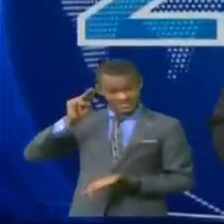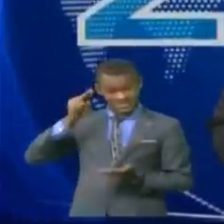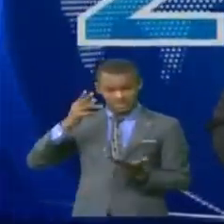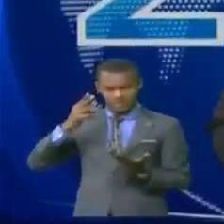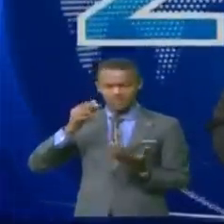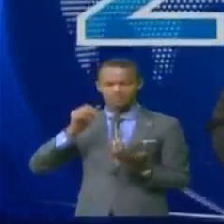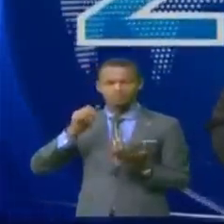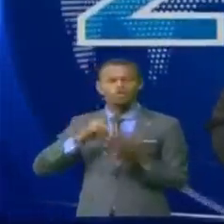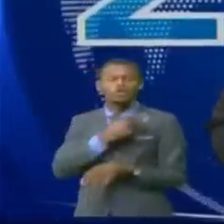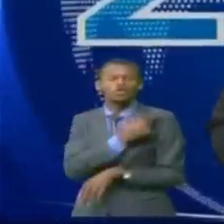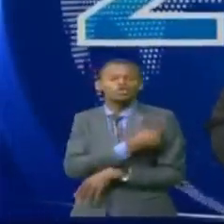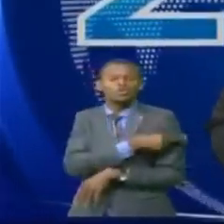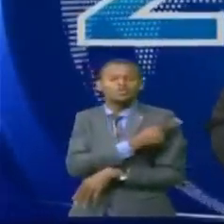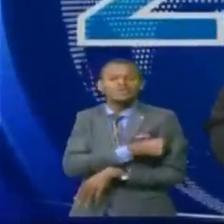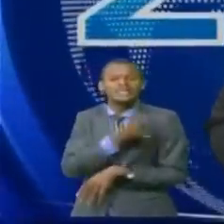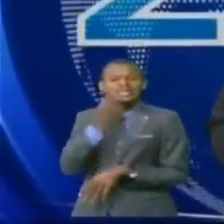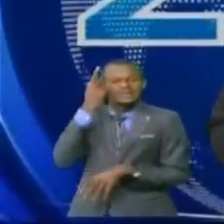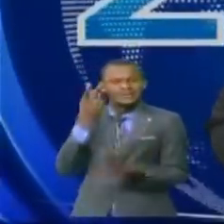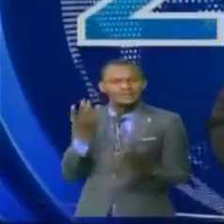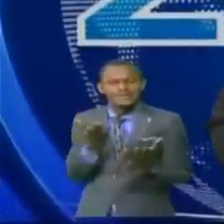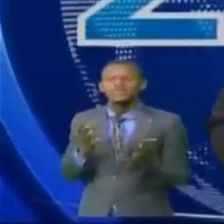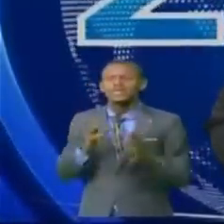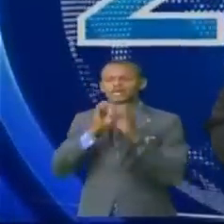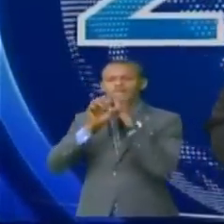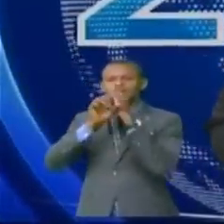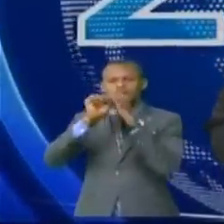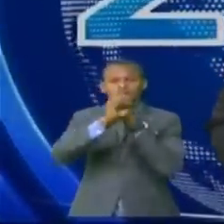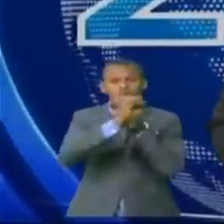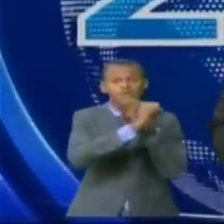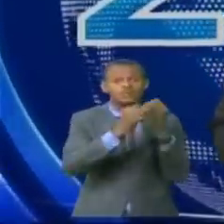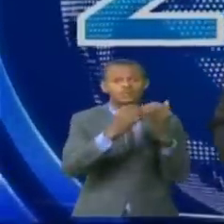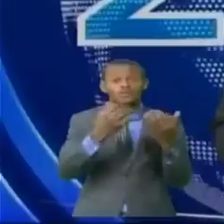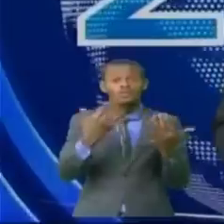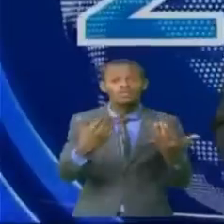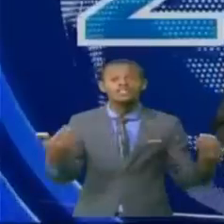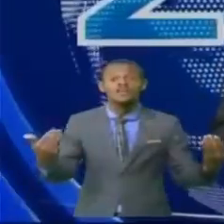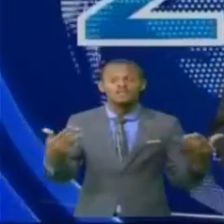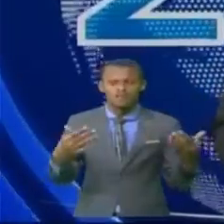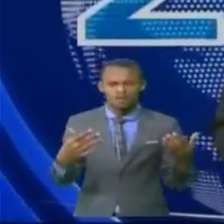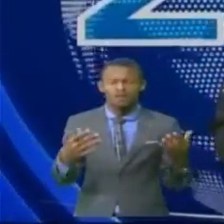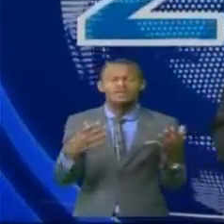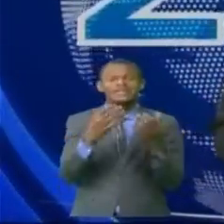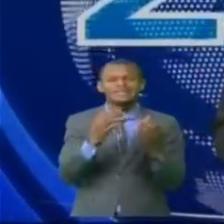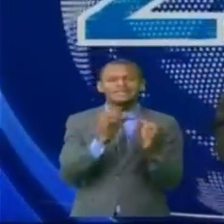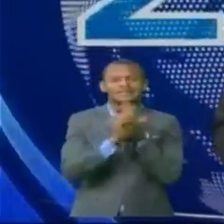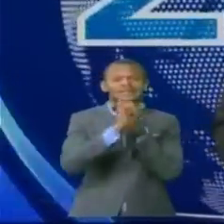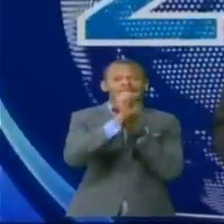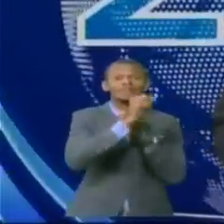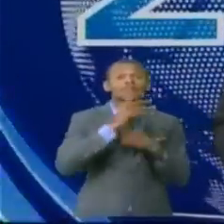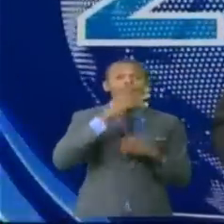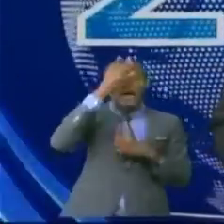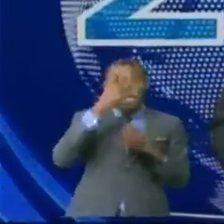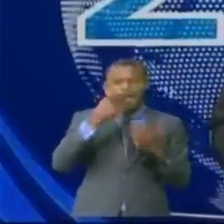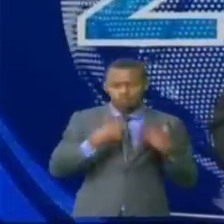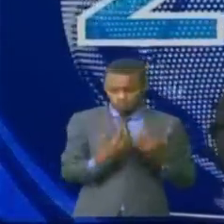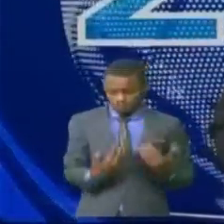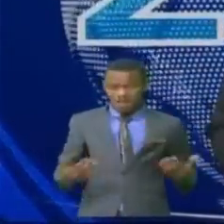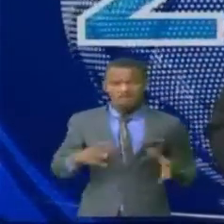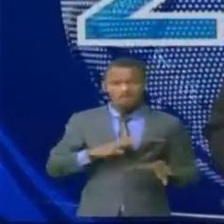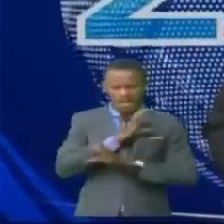qui traversent ces dures épreuves. Ce 13 septembre était donc une journée de sensibilisation au cancer de l'enfant. Patricia